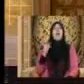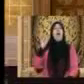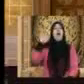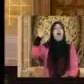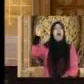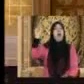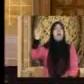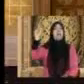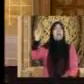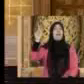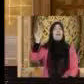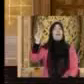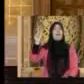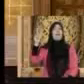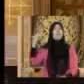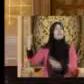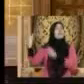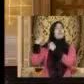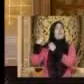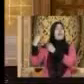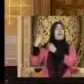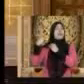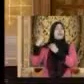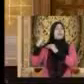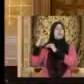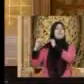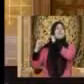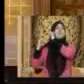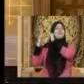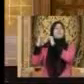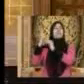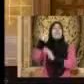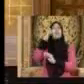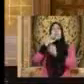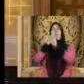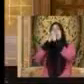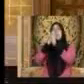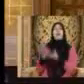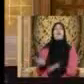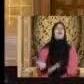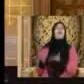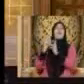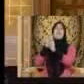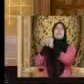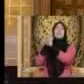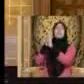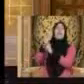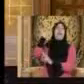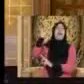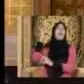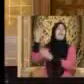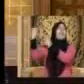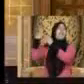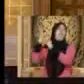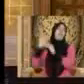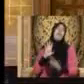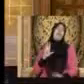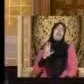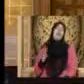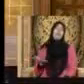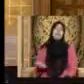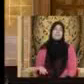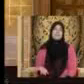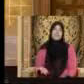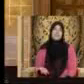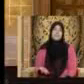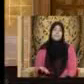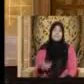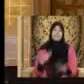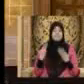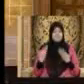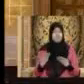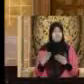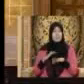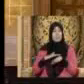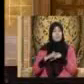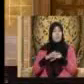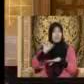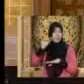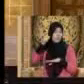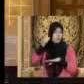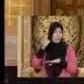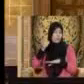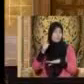يرفع له بها درجاته يوم يلقاه سبحانه وتعالى. هذه الوقفة